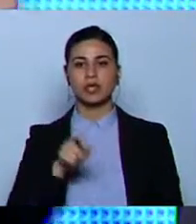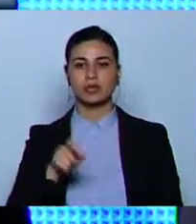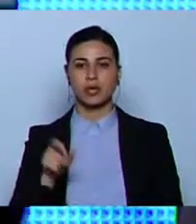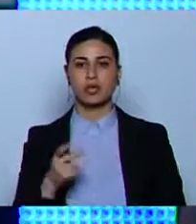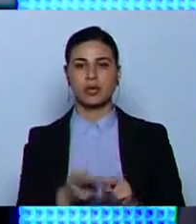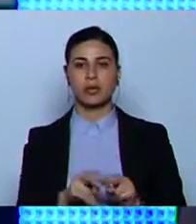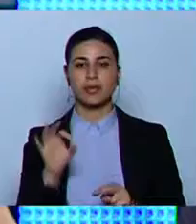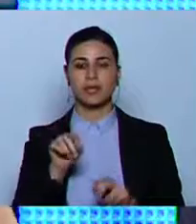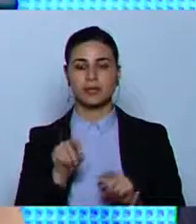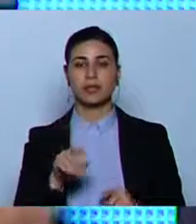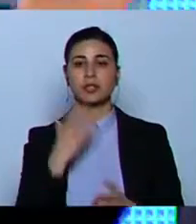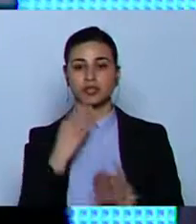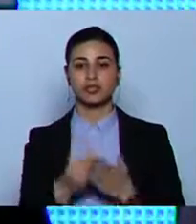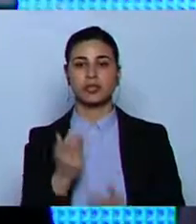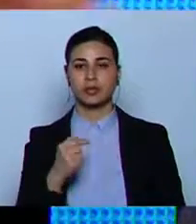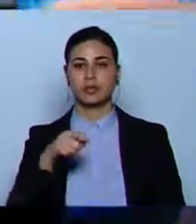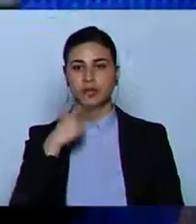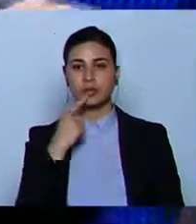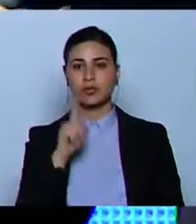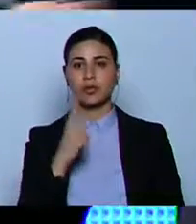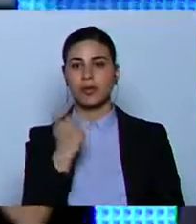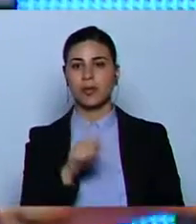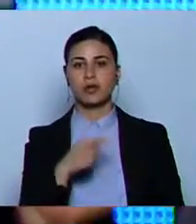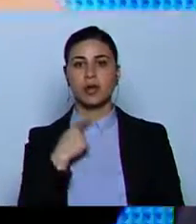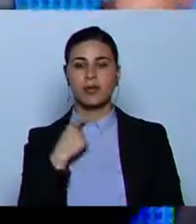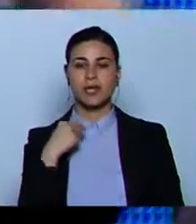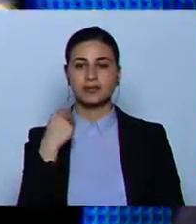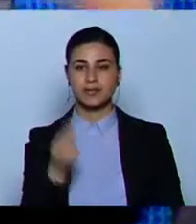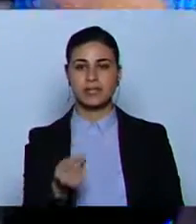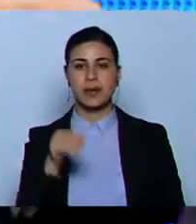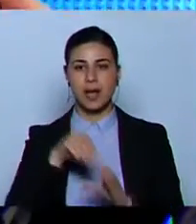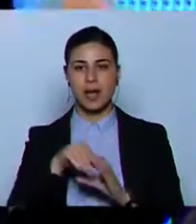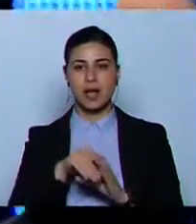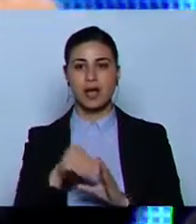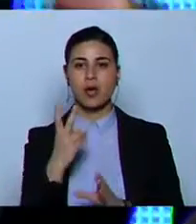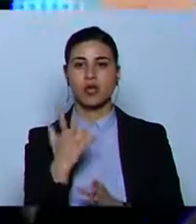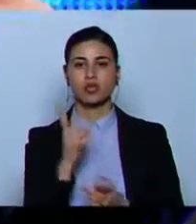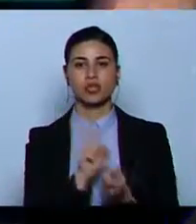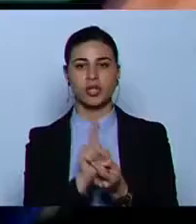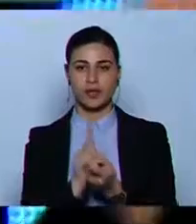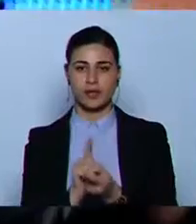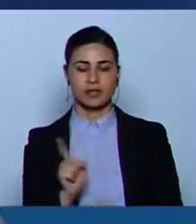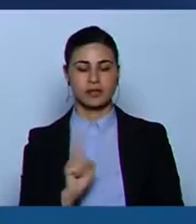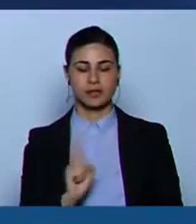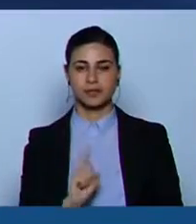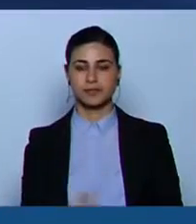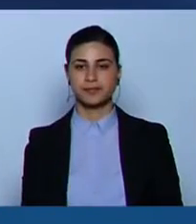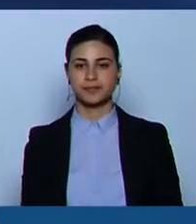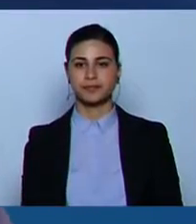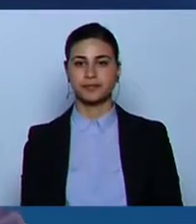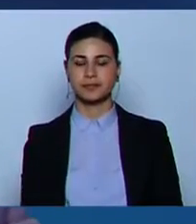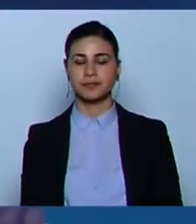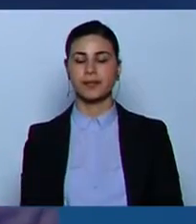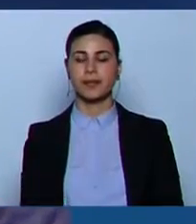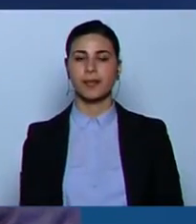იმაზე? ჩვენ საუბრობთ სწორედ იმაზე, რომ ჩვენ მარტო ხმის მიცემა და რაღაცა 2-5 შეხვედრით მეტის ჩატარება არ არის.